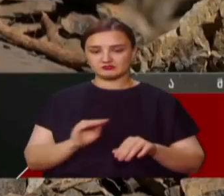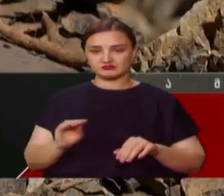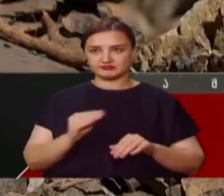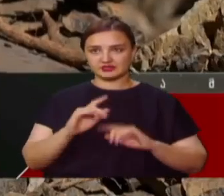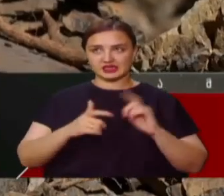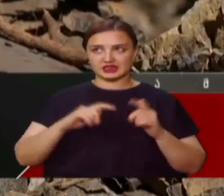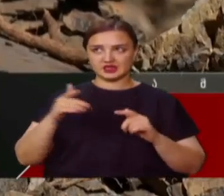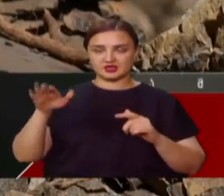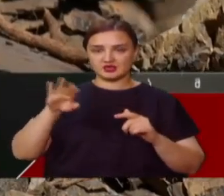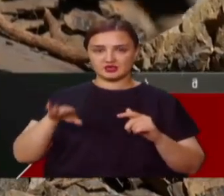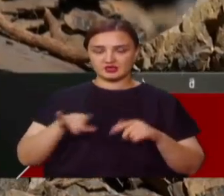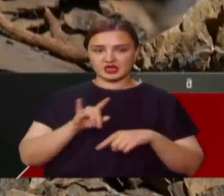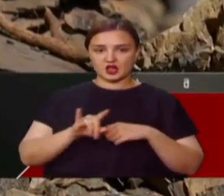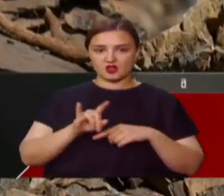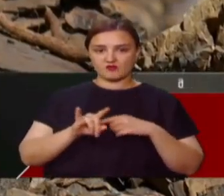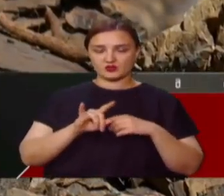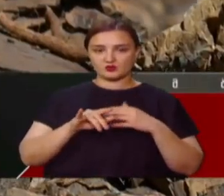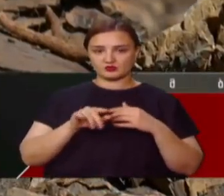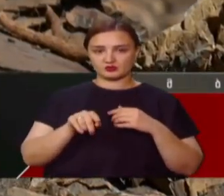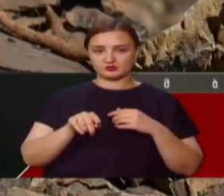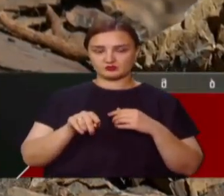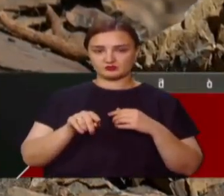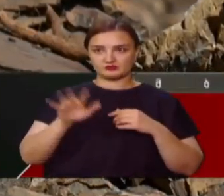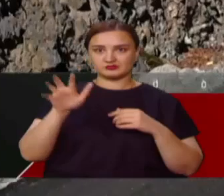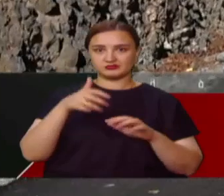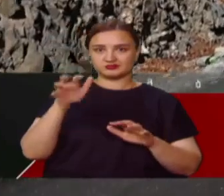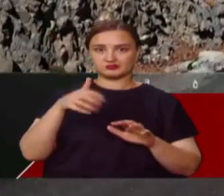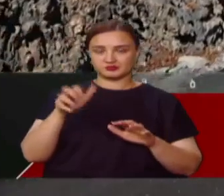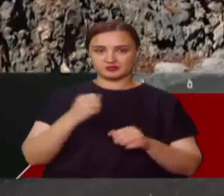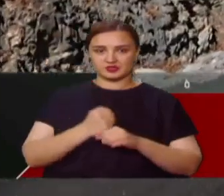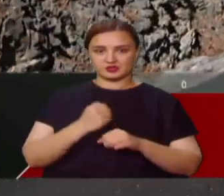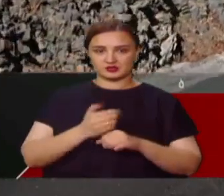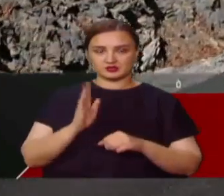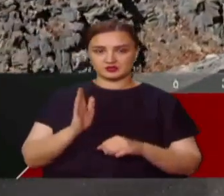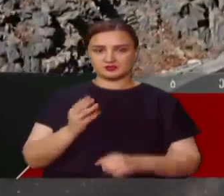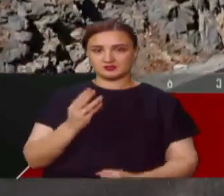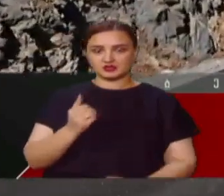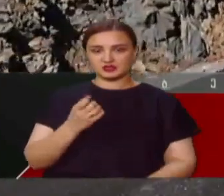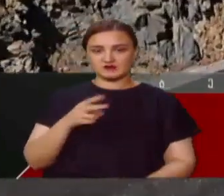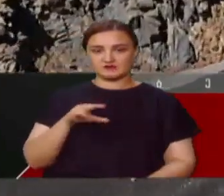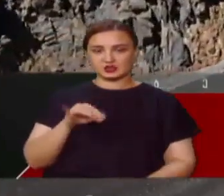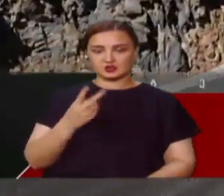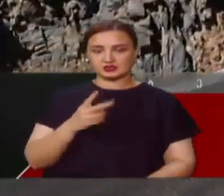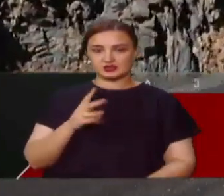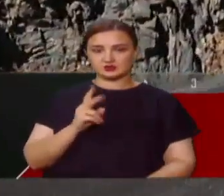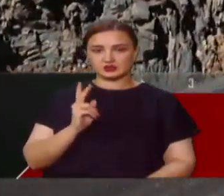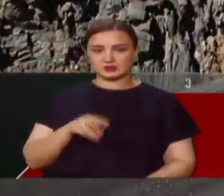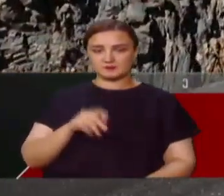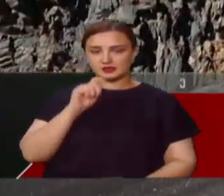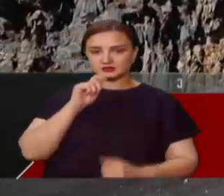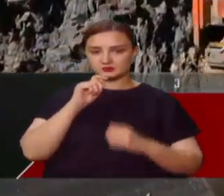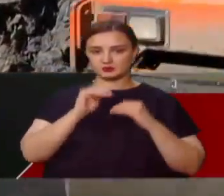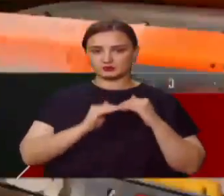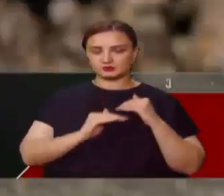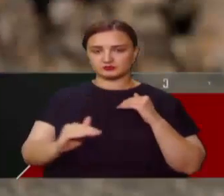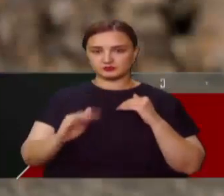კლდეების მონგრევის ან ხელოვნური ნაგებობების მოწყობის ხარჯზე იქმნება. ფშაველი აბანო ომალოს გზის საწყისი 22 კილომეტრი ასფალტ-ბეტონის